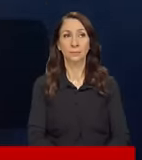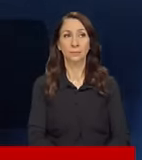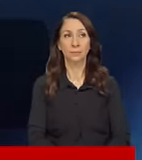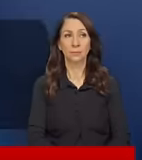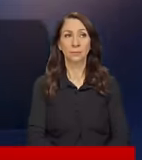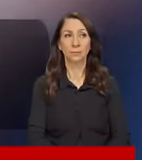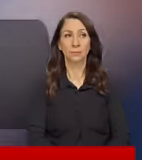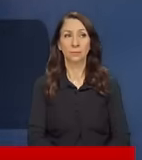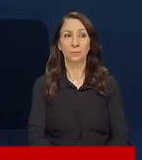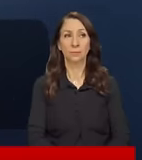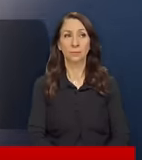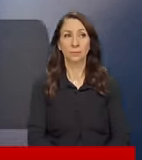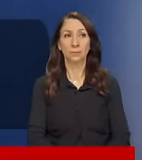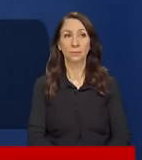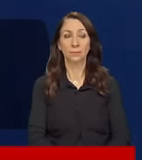Bunlar şimdi şöyle oldu.